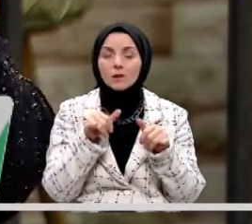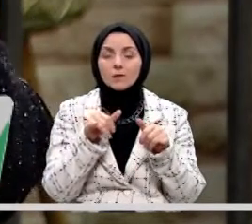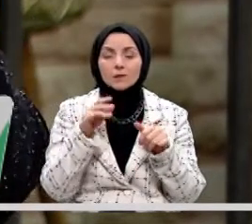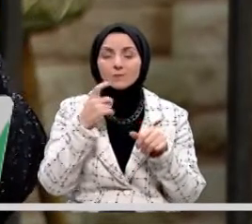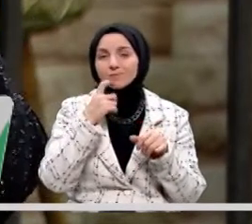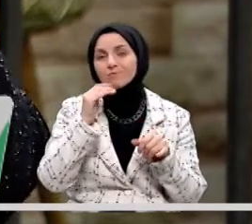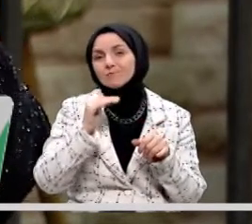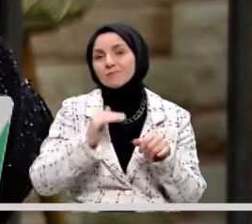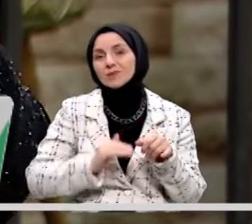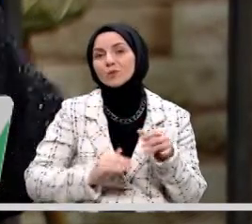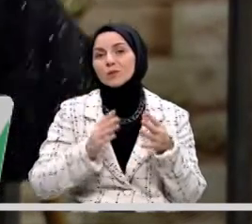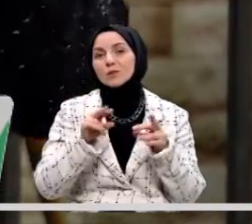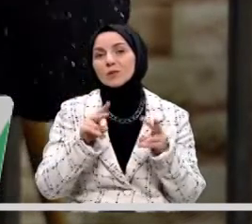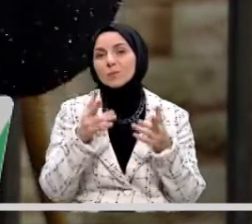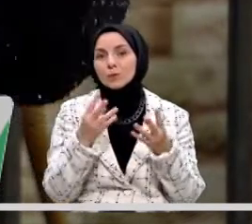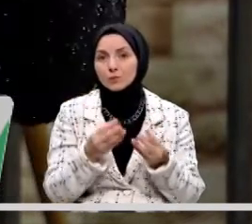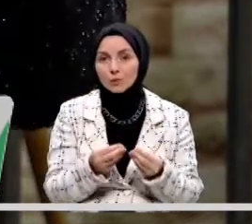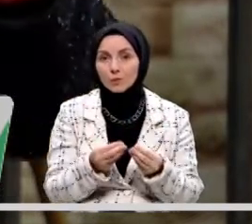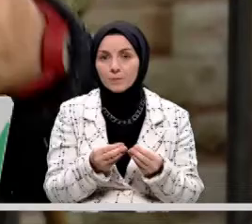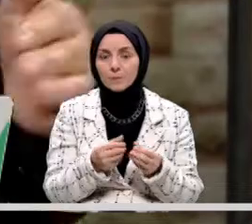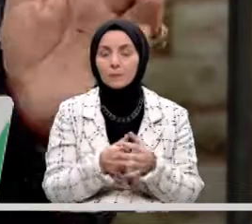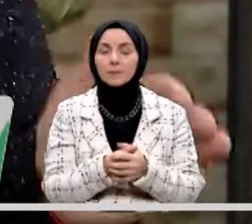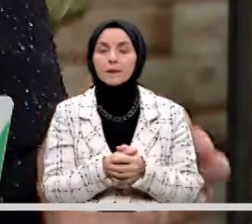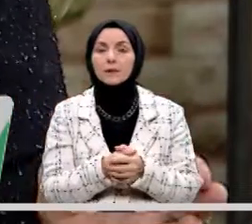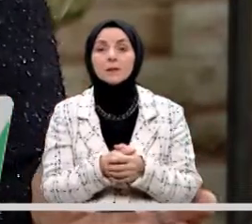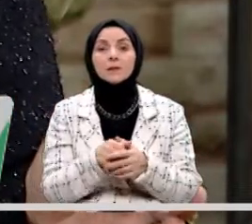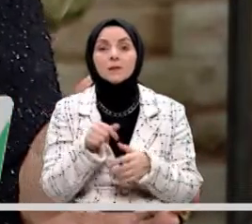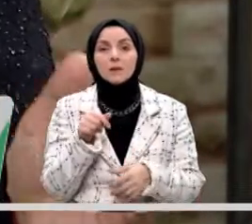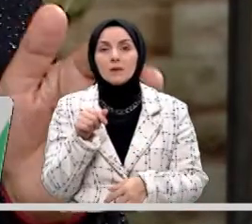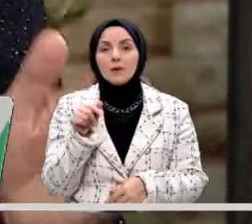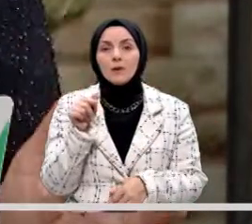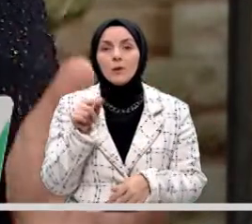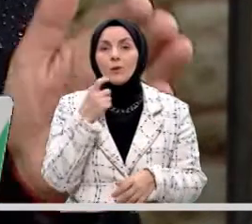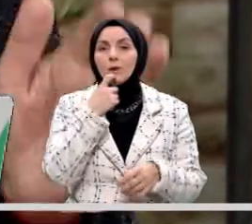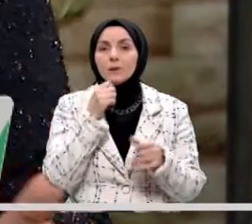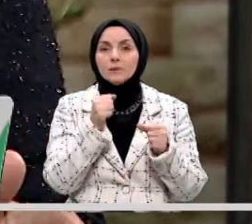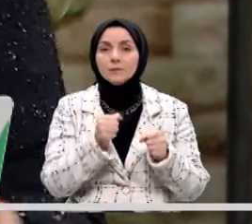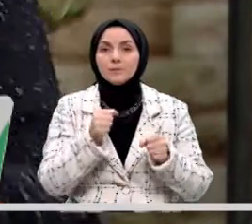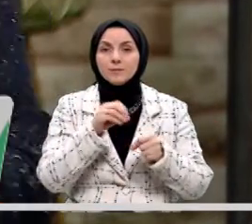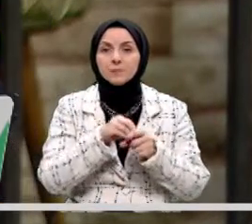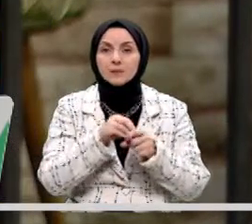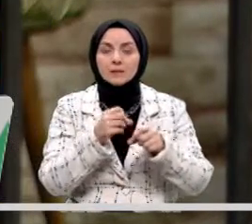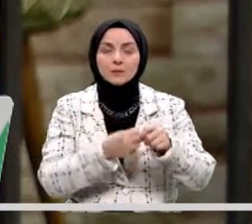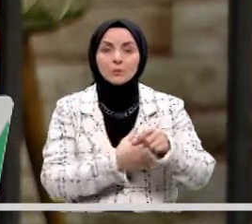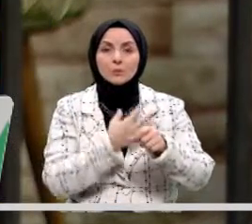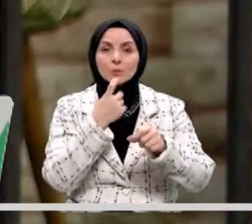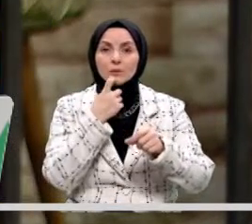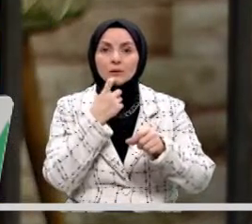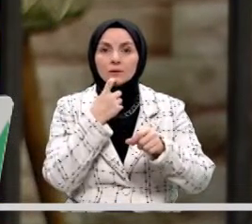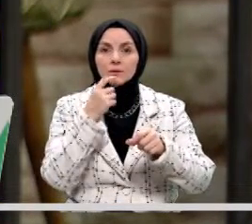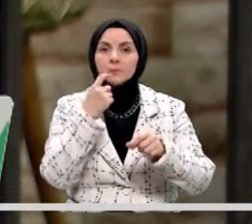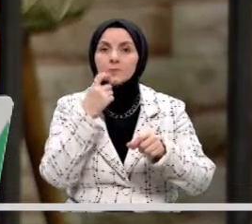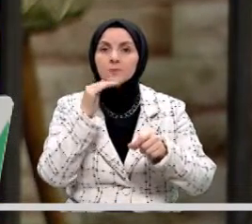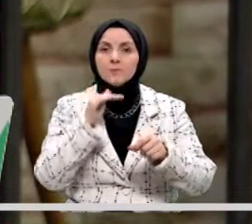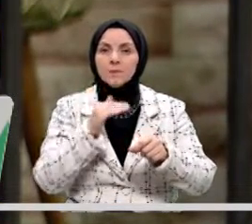isterse bu çocuk aman çok çok iyi olsun o yaşta kaldığı için Duygu yaşı küçük olanlar sosyalleşme